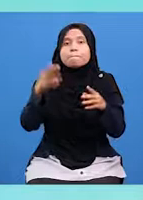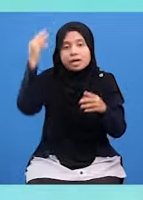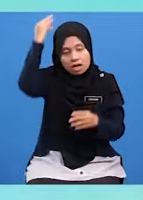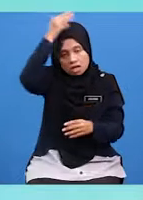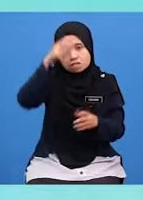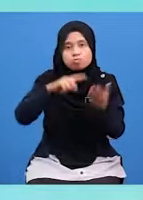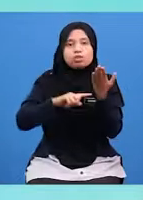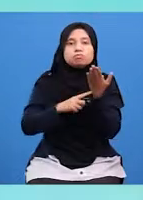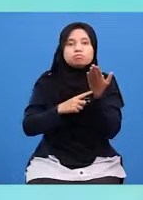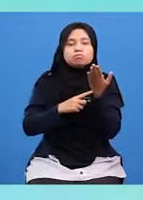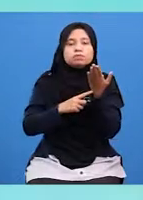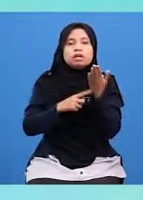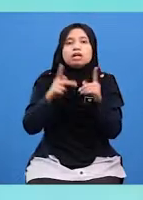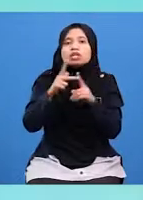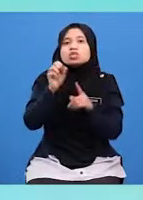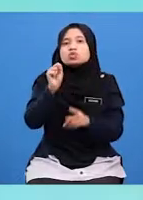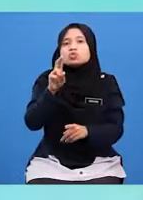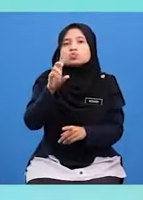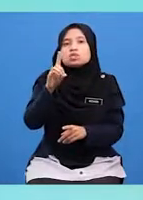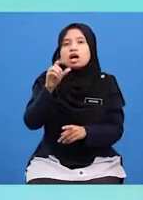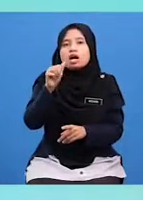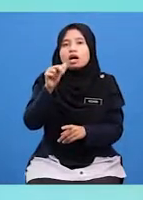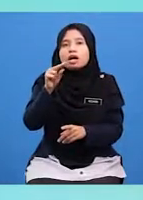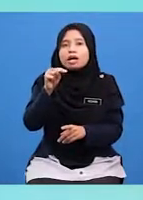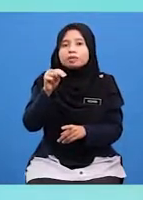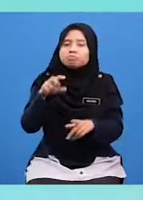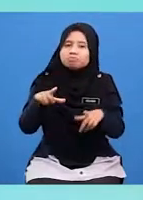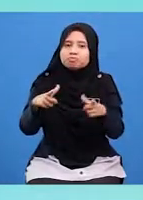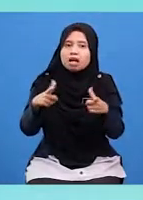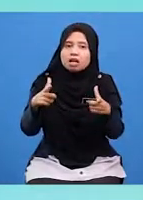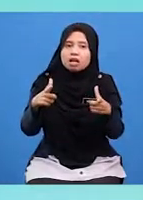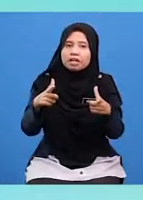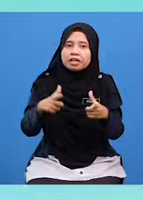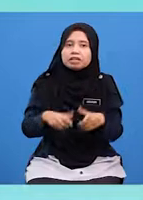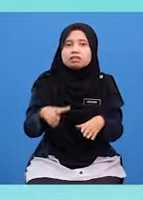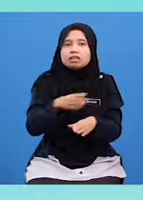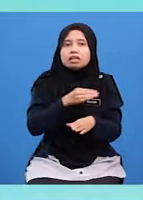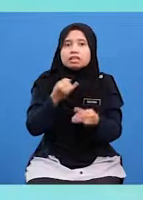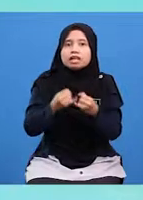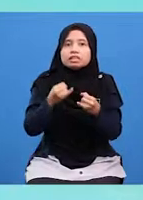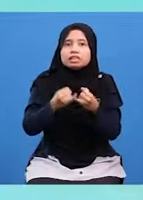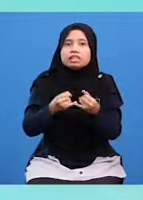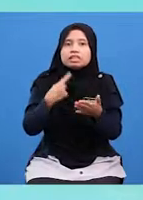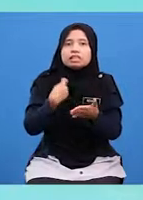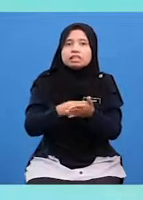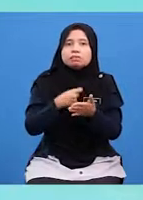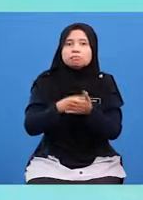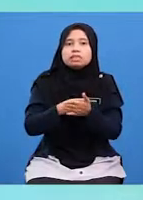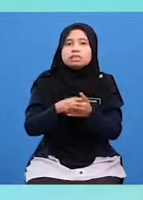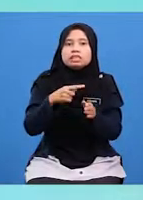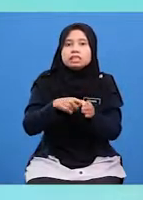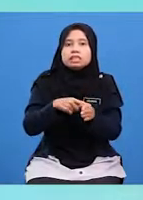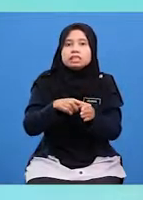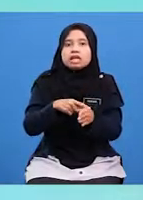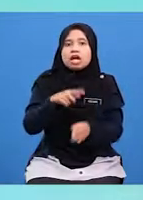ke Sudan, Nubia, Mesir Utara, Kahirah dan Bosporus, dan akhirnya beliau